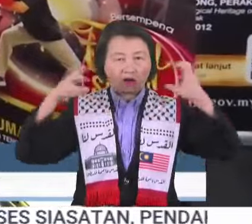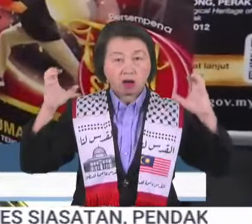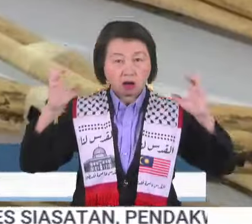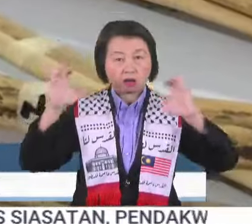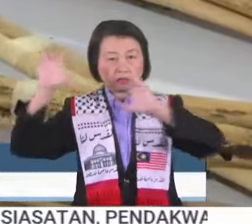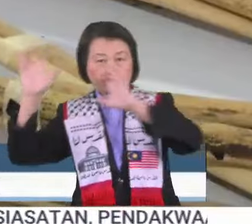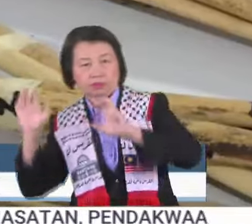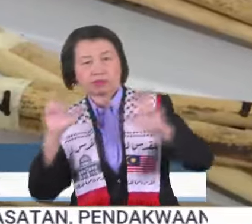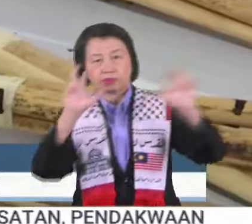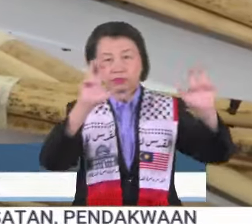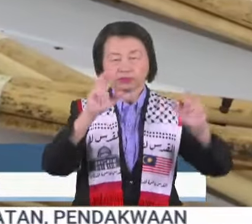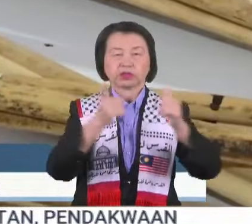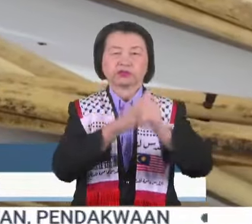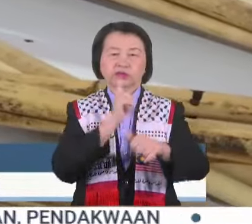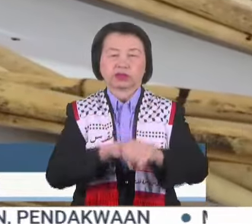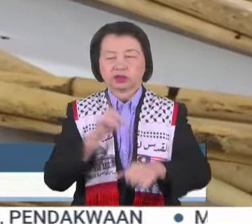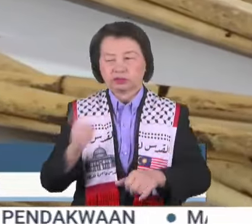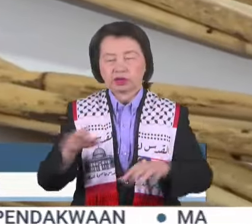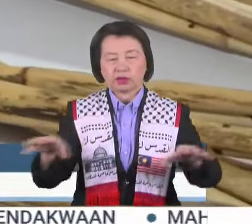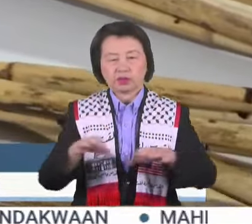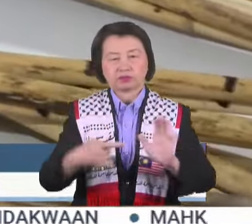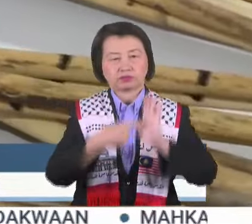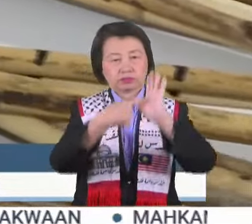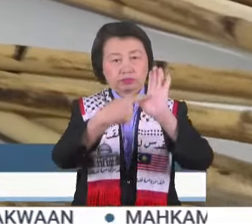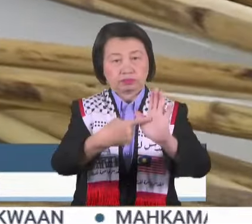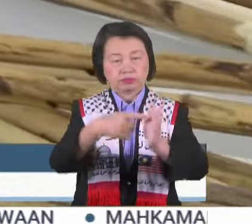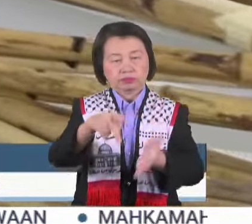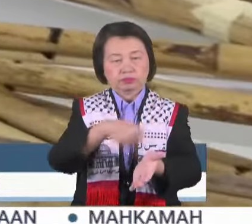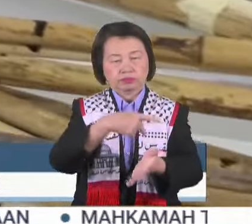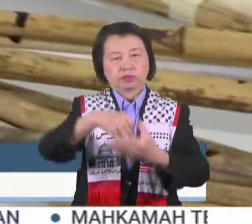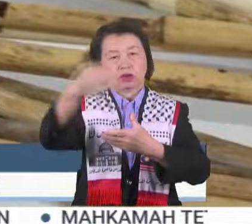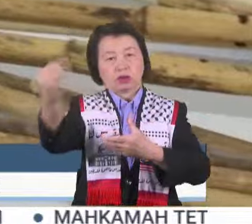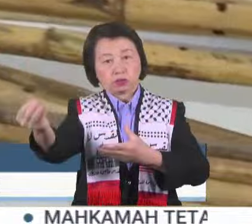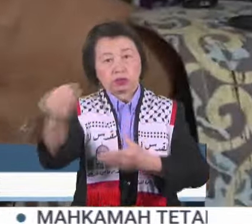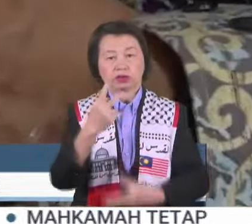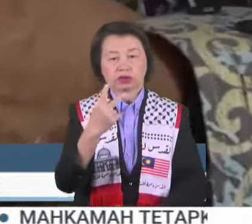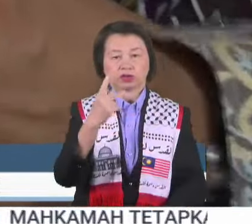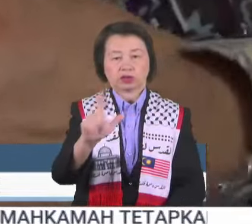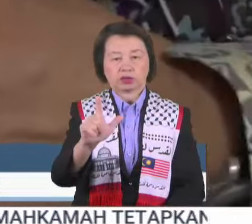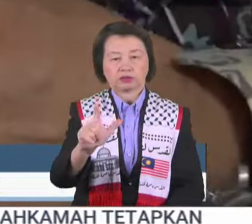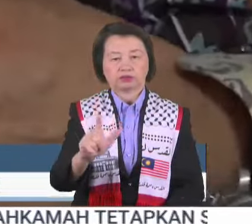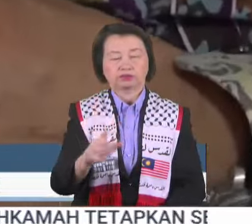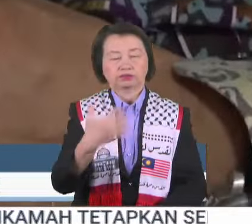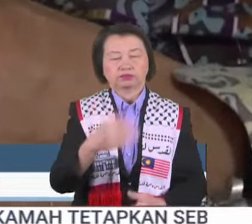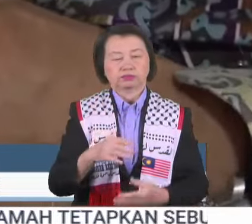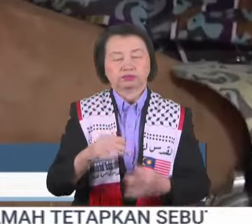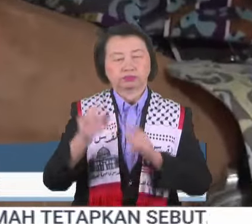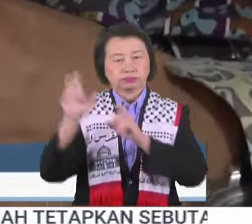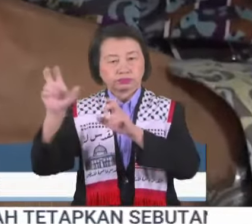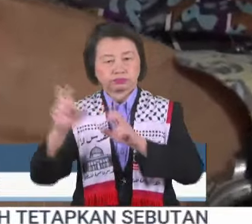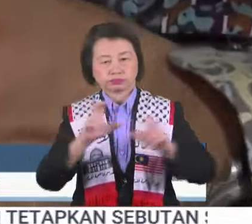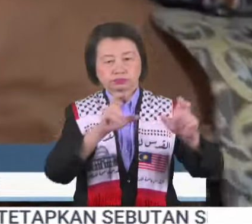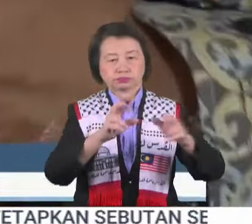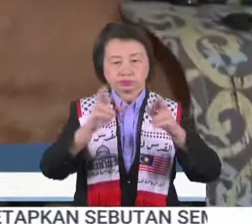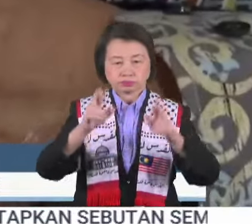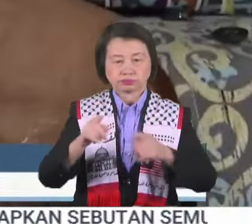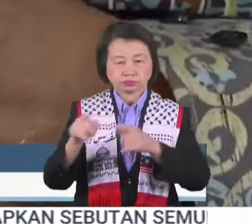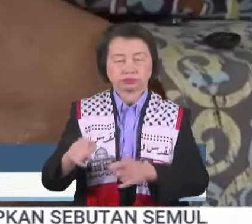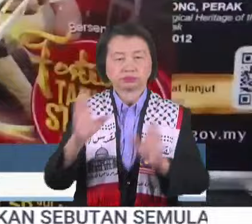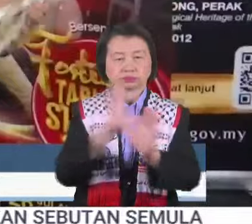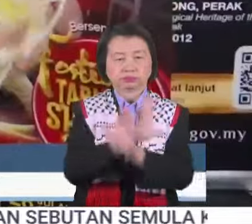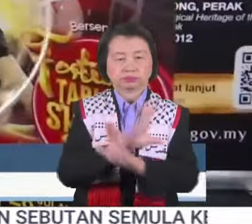Katanya, ini kali pertama beliau membuat demonstrasi dan pameran di luar Kuala Lumpur. Demonstrasi ini membolehkan pengunjung, khususnya